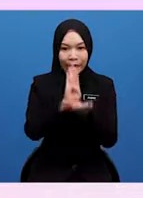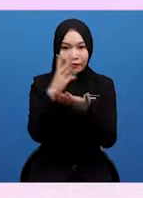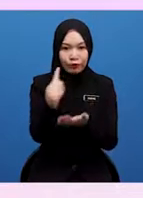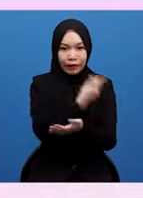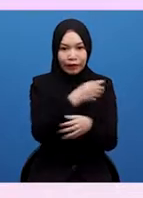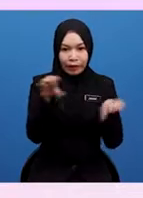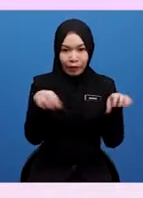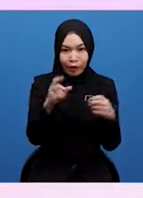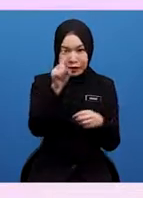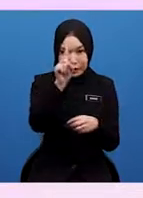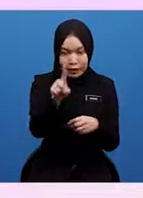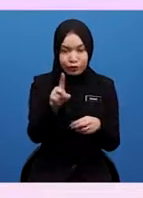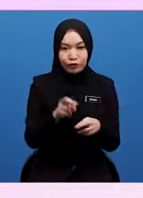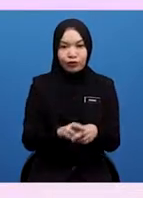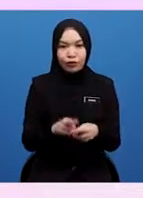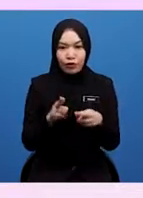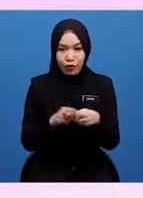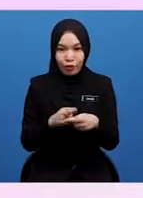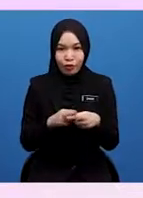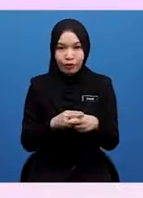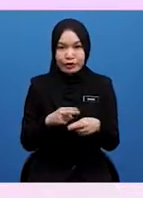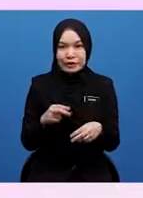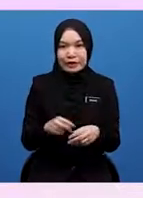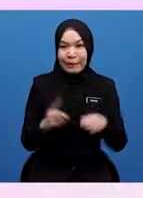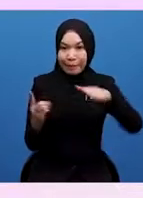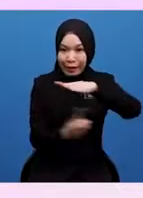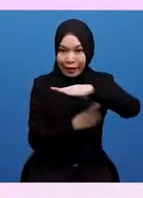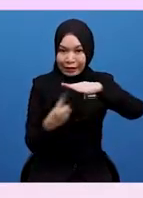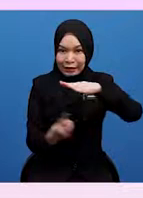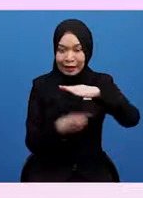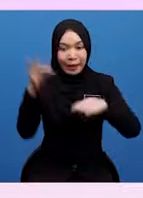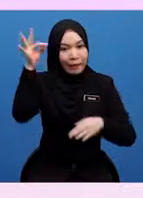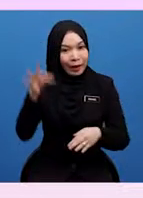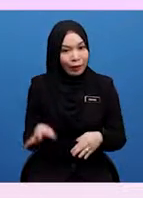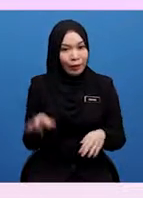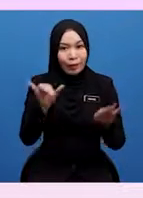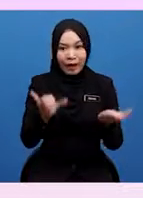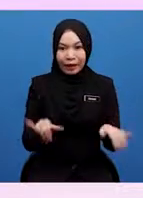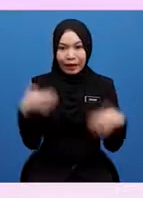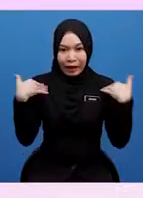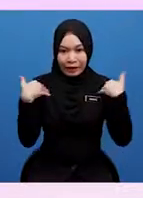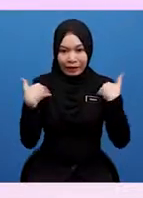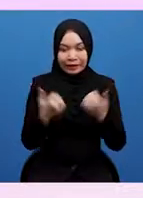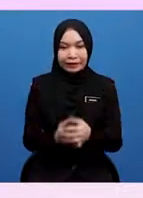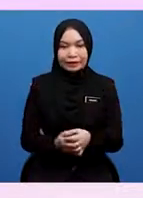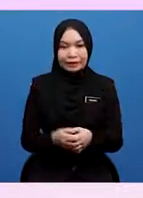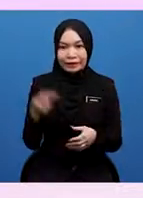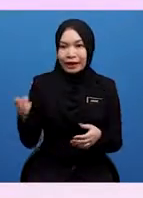satu rumusan berdasarkan maklumat yang disediakan. Hal ini